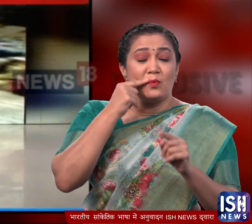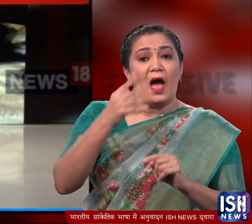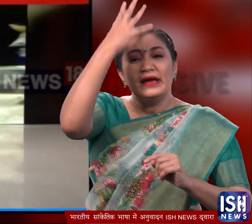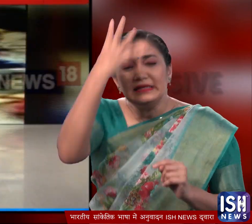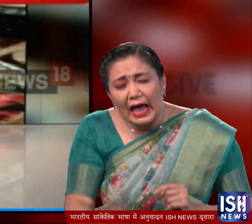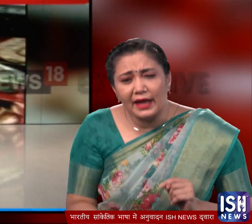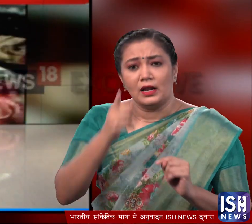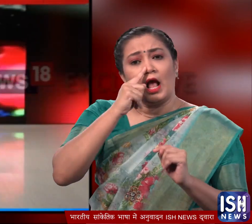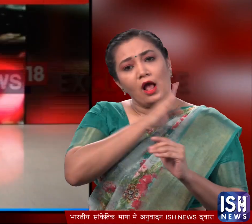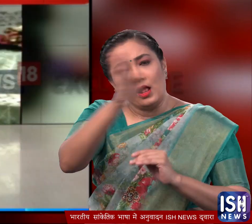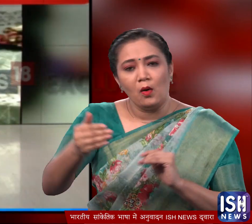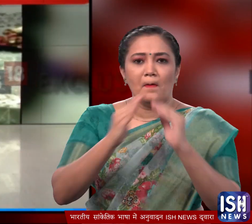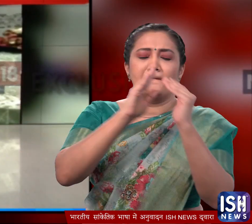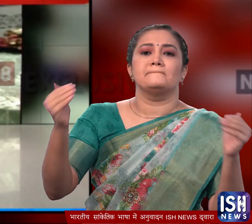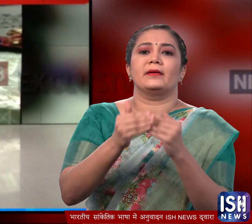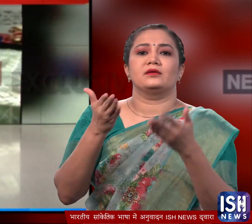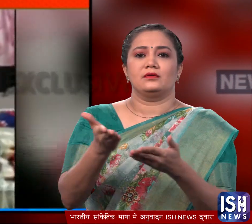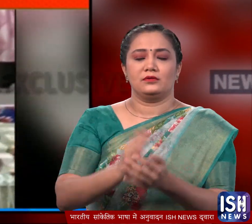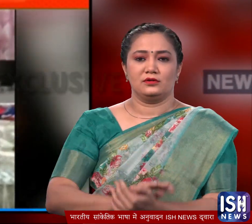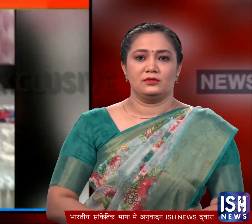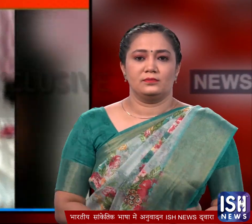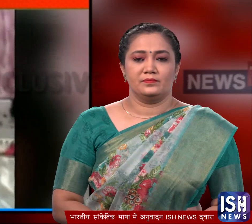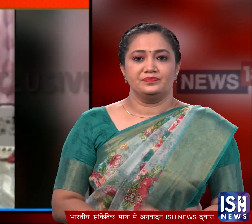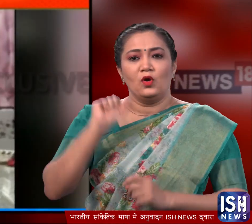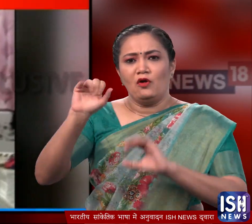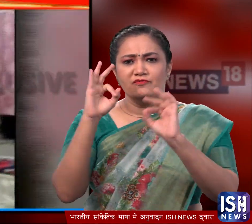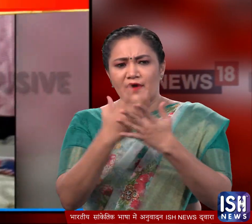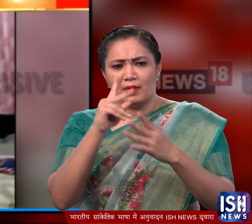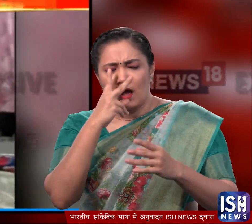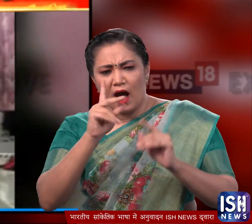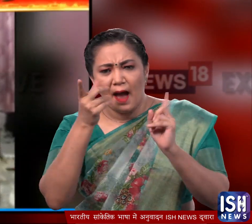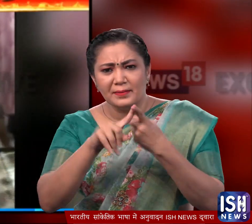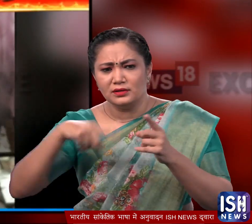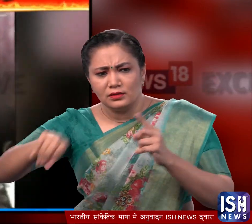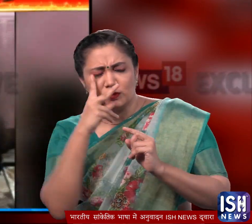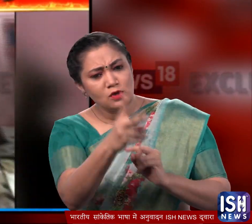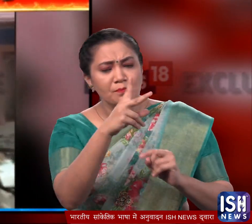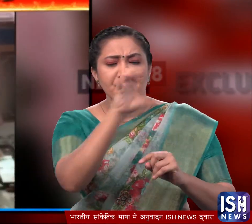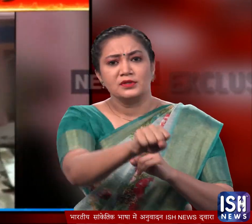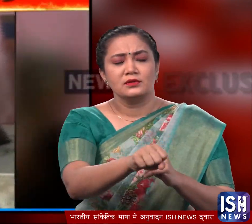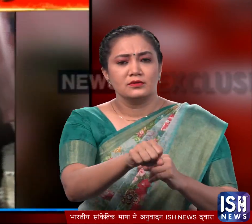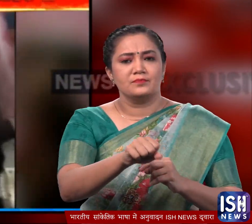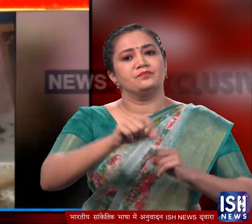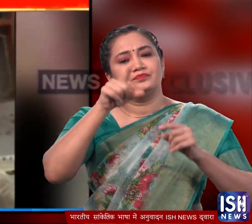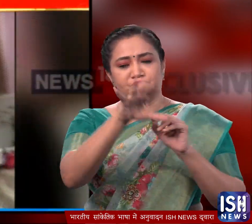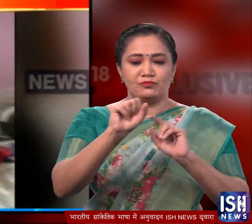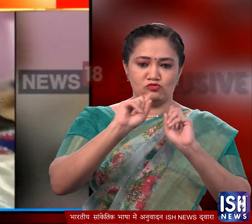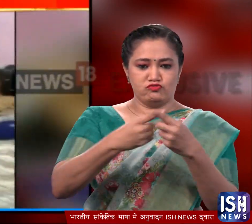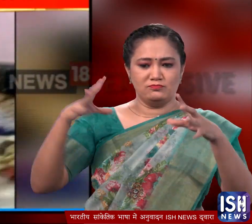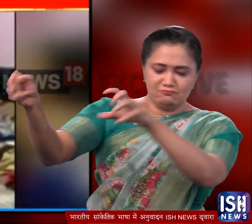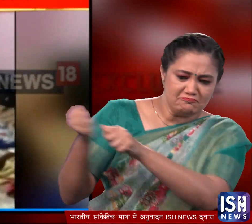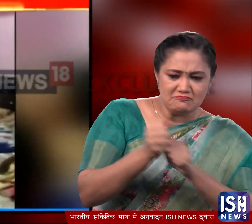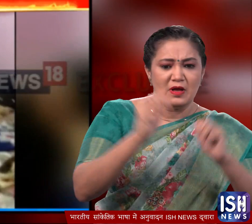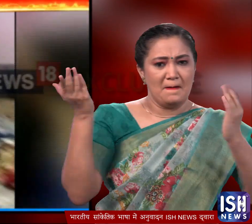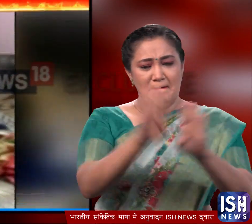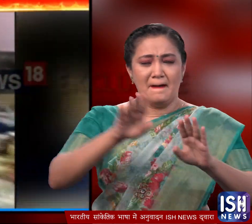से मिलने रात के अंधेरे में उसके घर पहुंच गया। तभी उसके परिवार के दूसरे सदस्यों की नजर उस पर पड़ गई। उन्होंने उस लड़के को